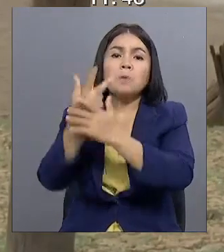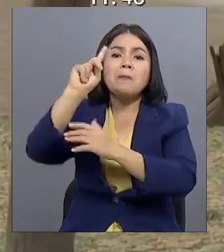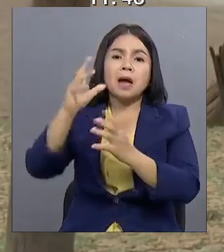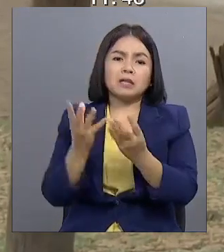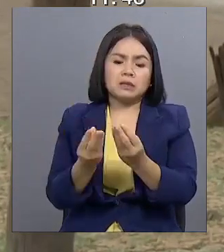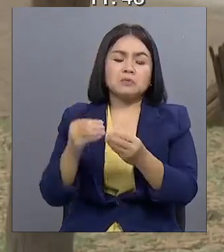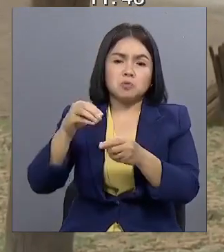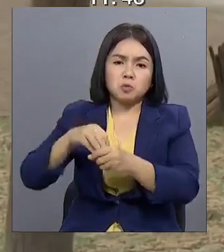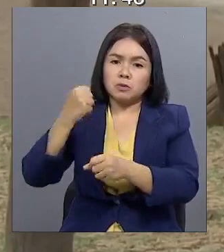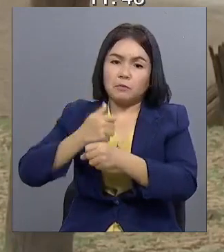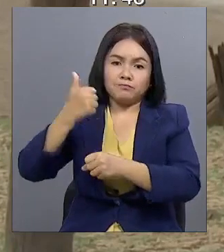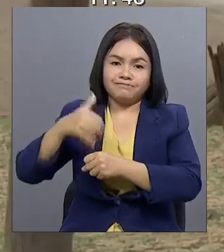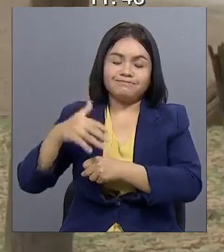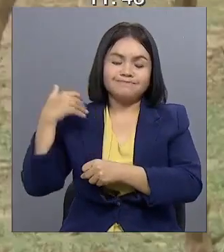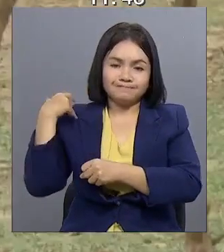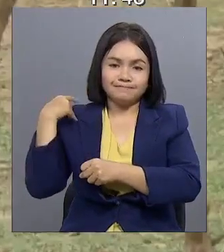ครับ